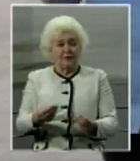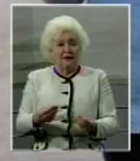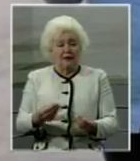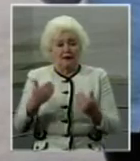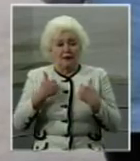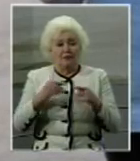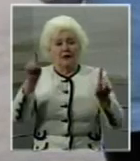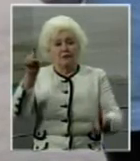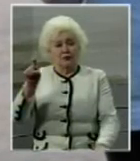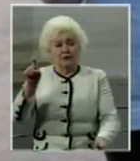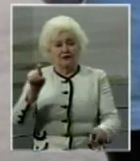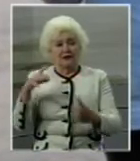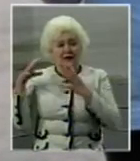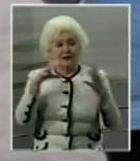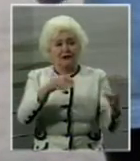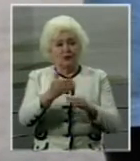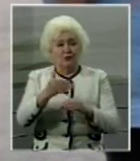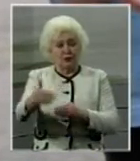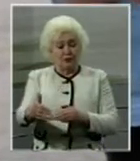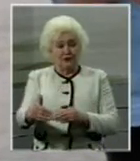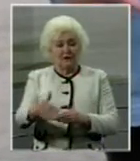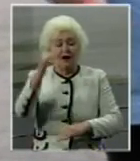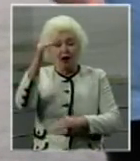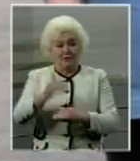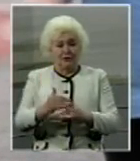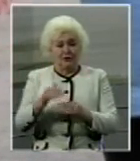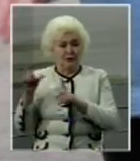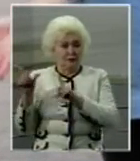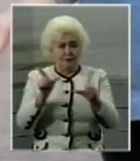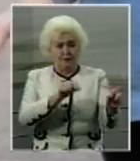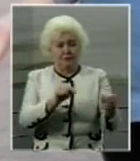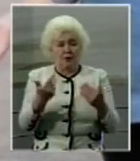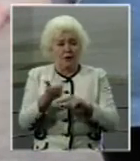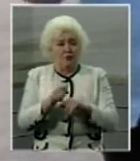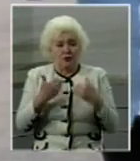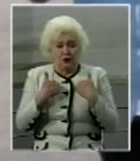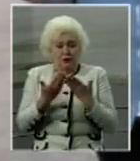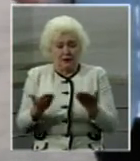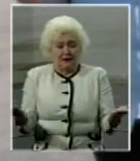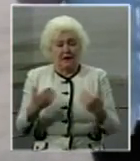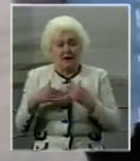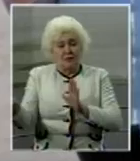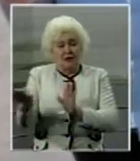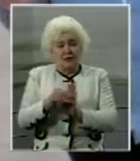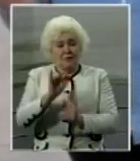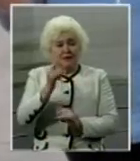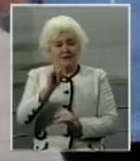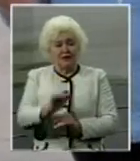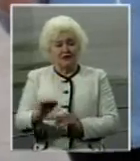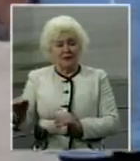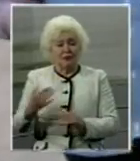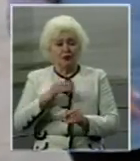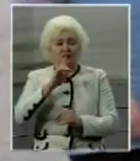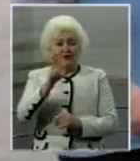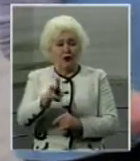Ми просиділи, ми на автобус опоздали. Вечірнього рейсу, більше рейсу у нас немає. І мені з дітьом, йому почти